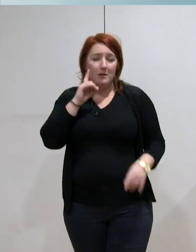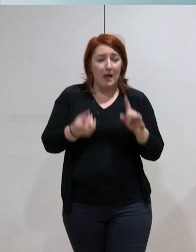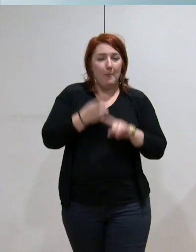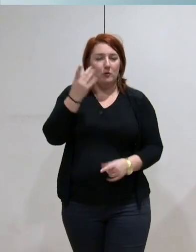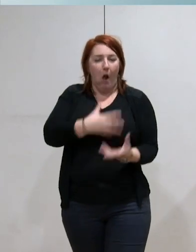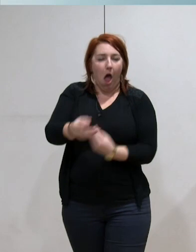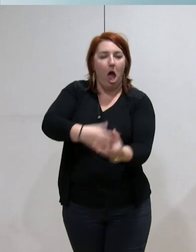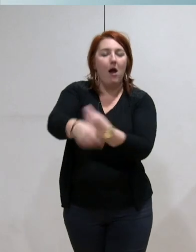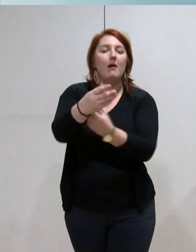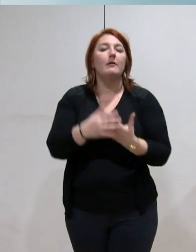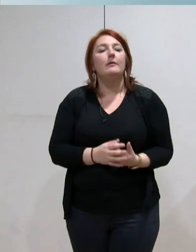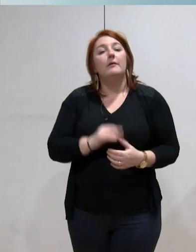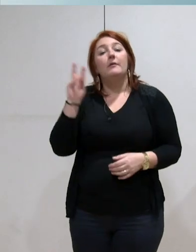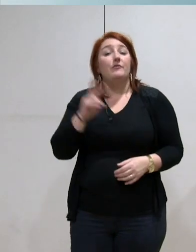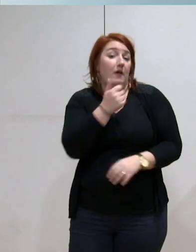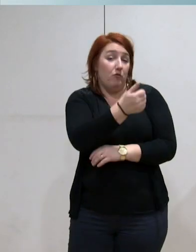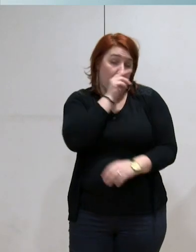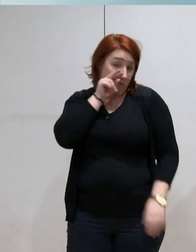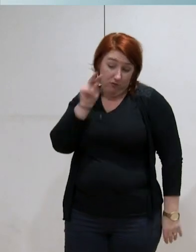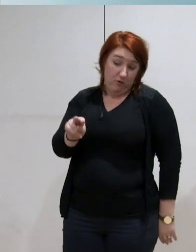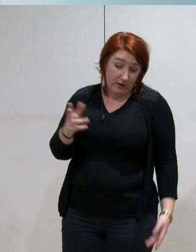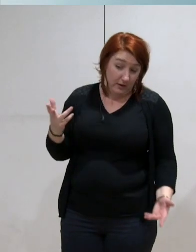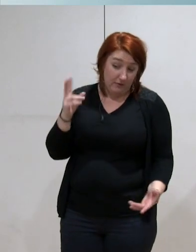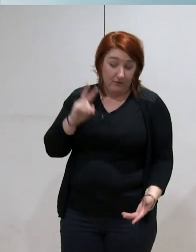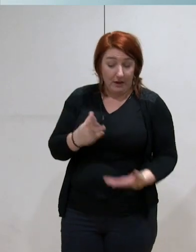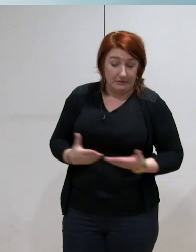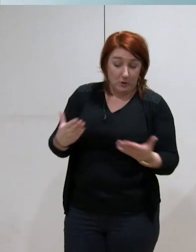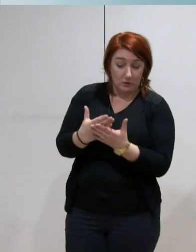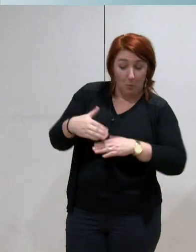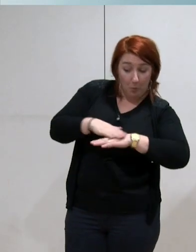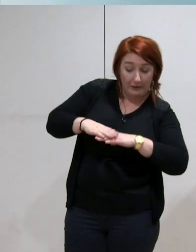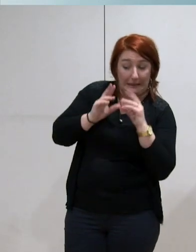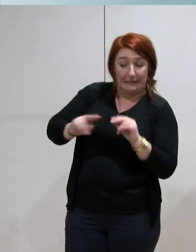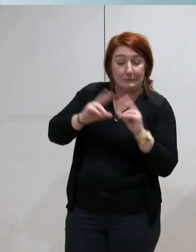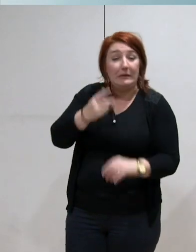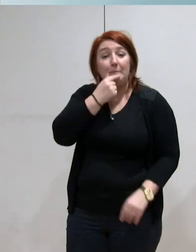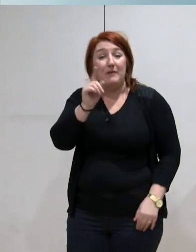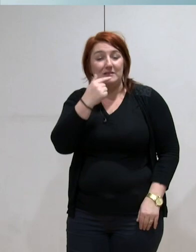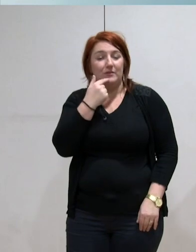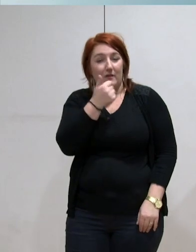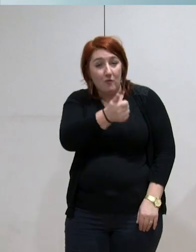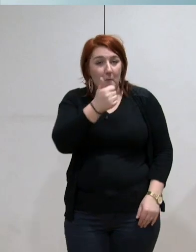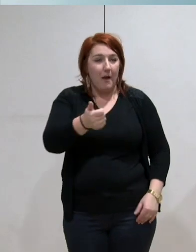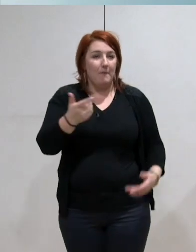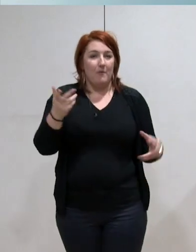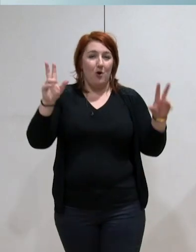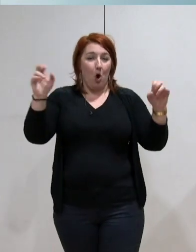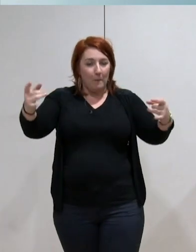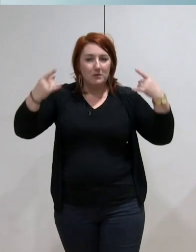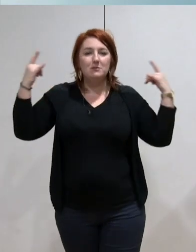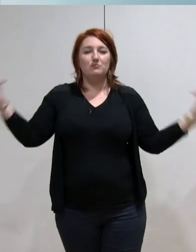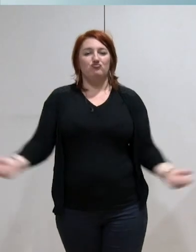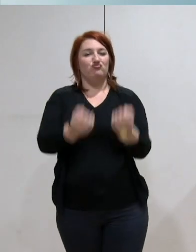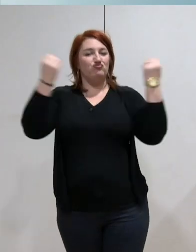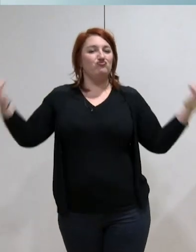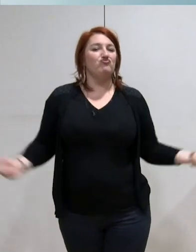malgré tout que c'est pas facile d'expliquer tout ce que vous faites donc il faut pousser beaucoup crier beaucoup plus fort pour détourner